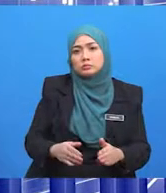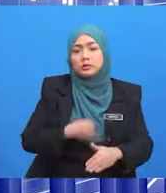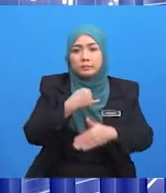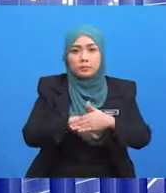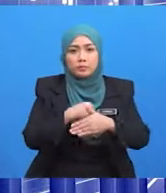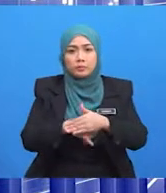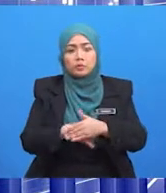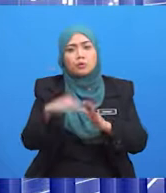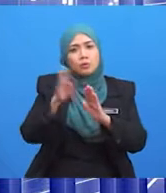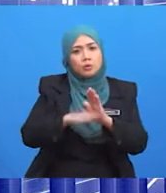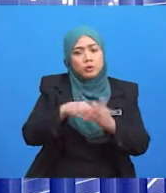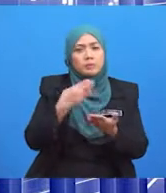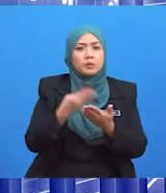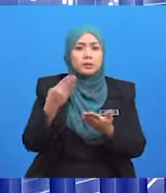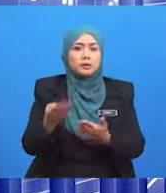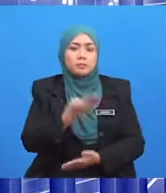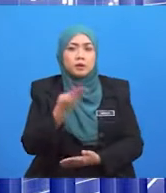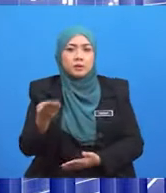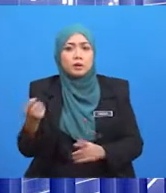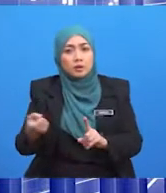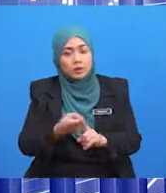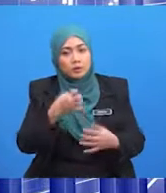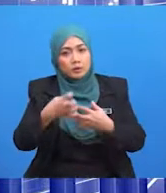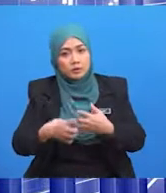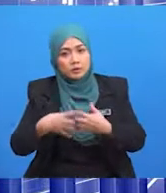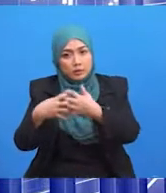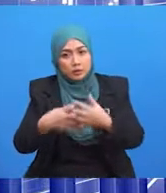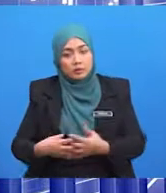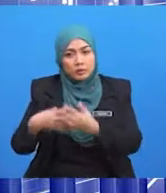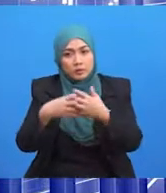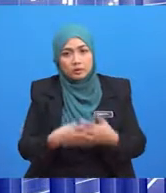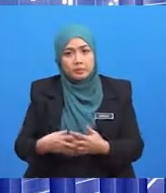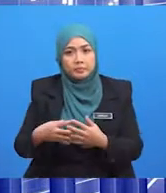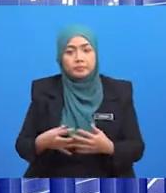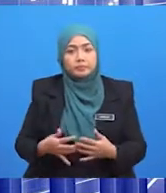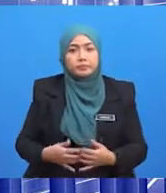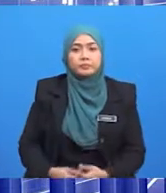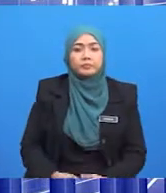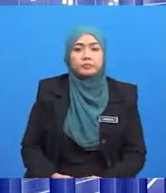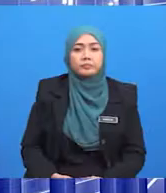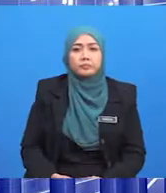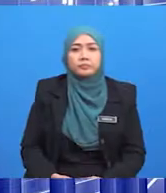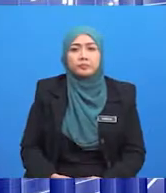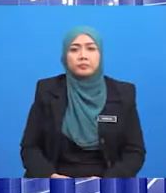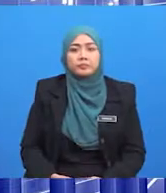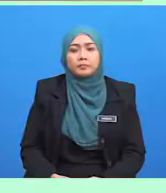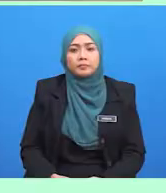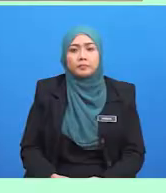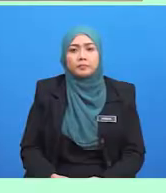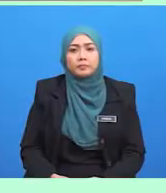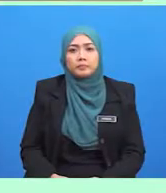mengurangkan pembelian barang dari negara Amerika Syarikat kerana dasar kawalan pertukaran asing.